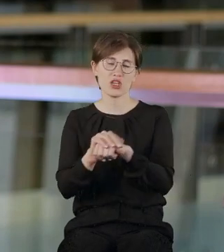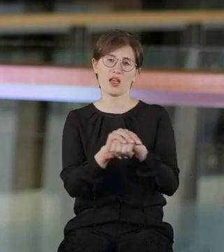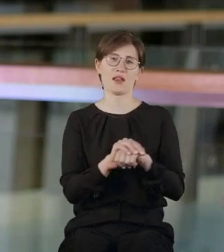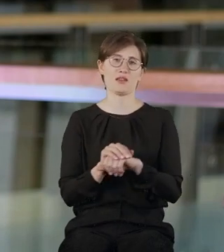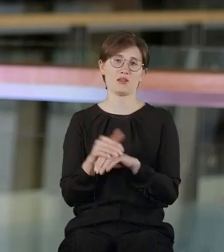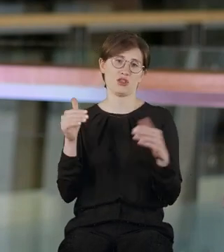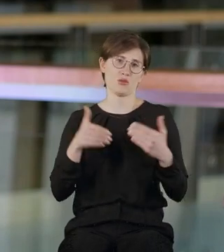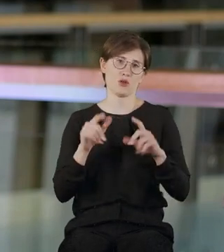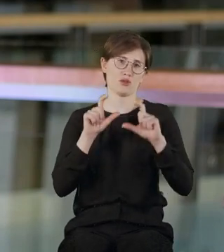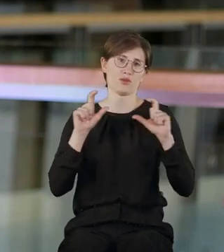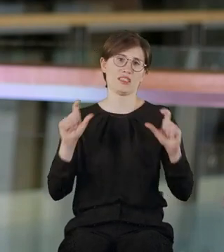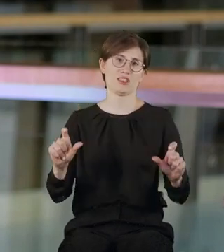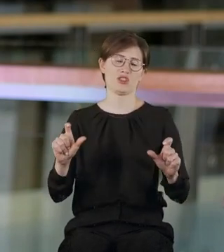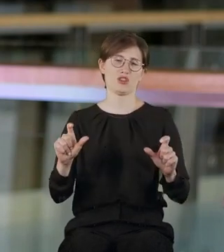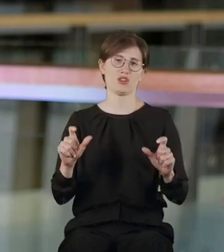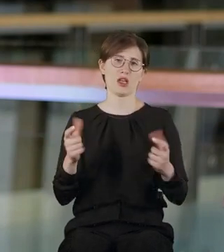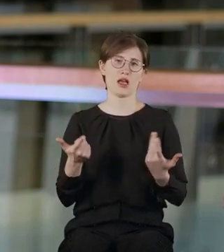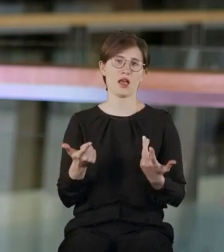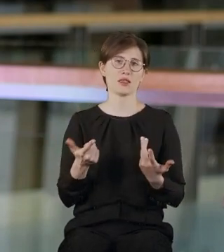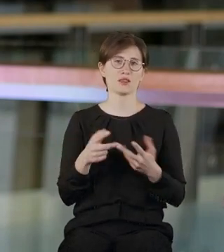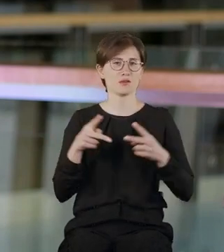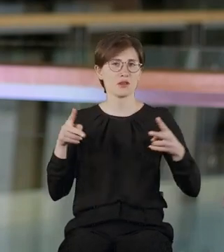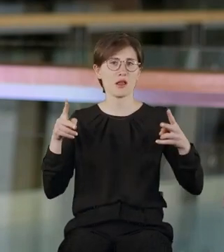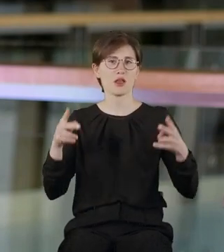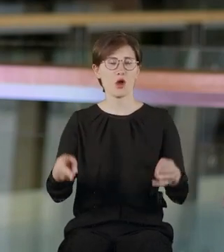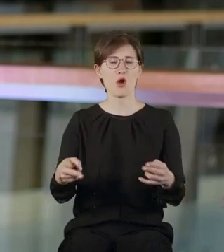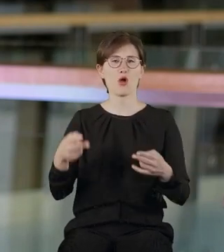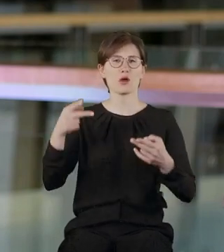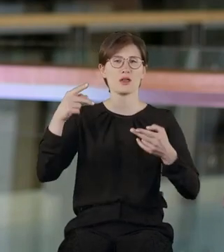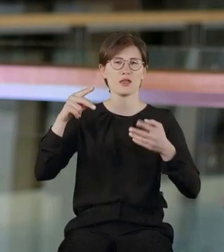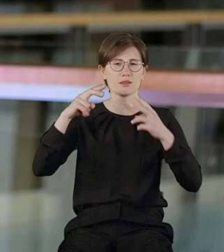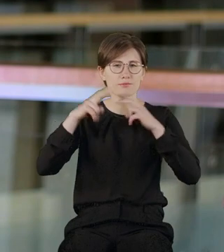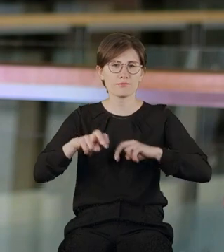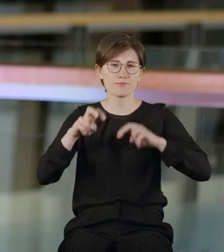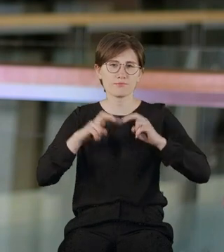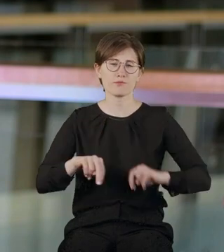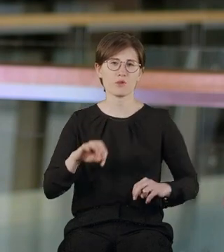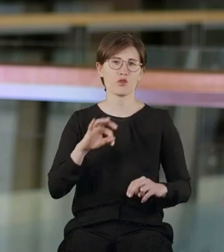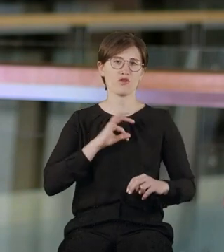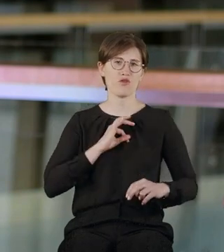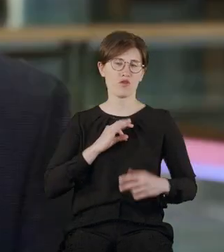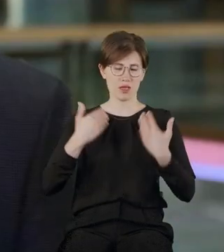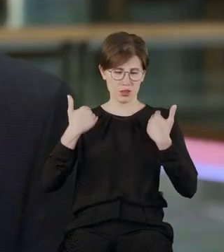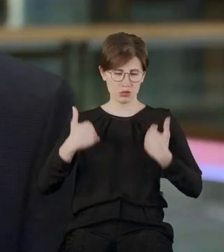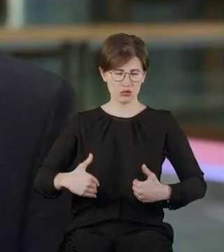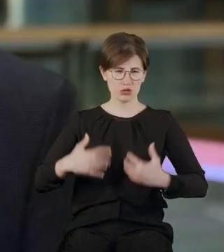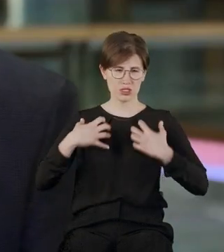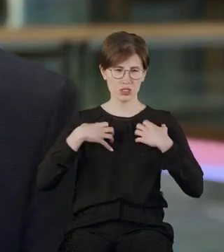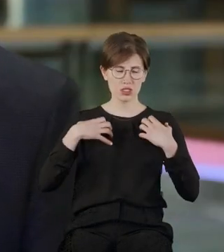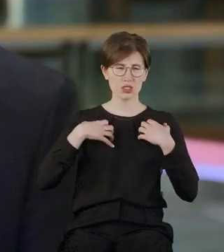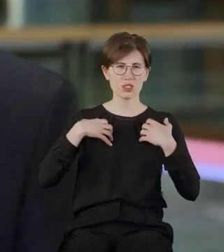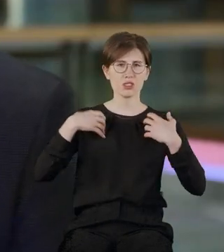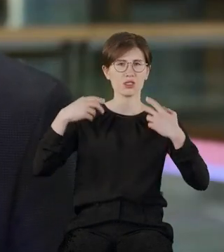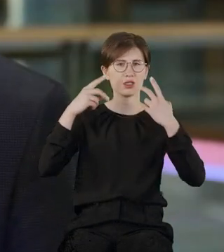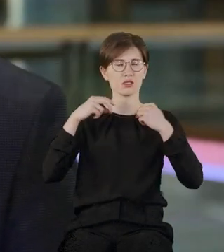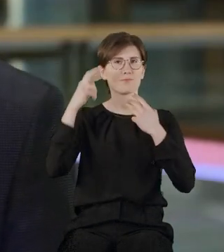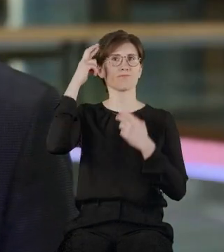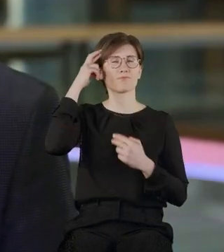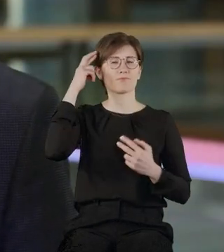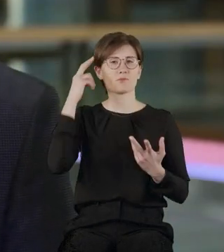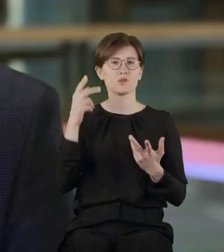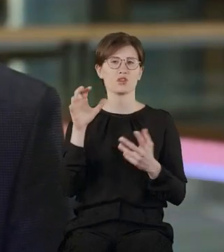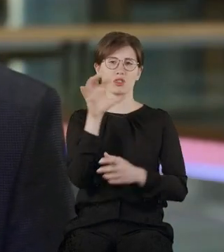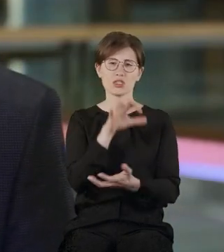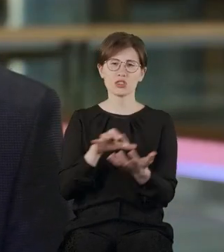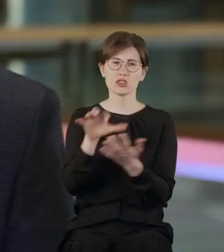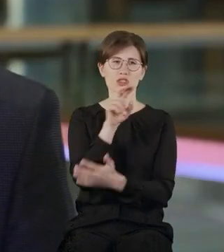czas niezwykłego takiego pogłębienia swojego własnego życia i spojrzenia na